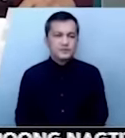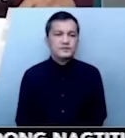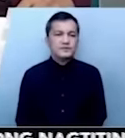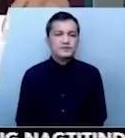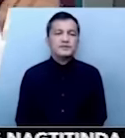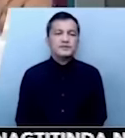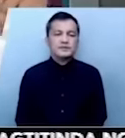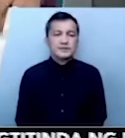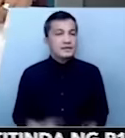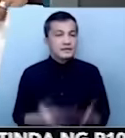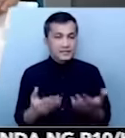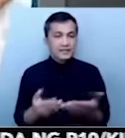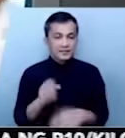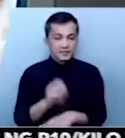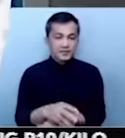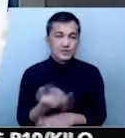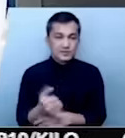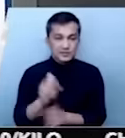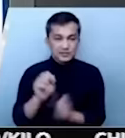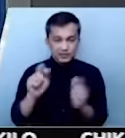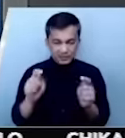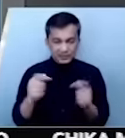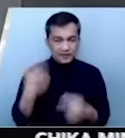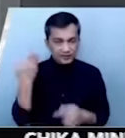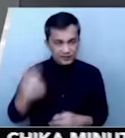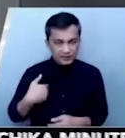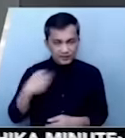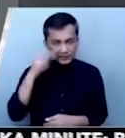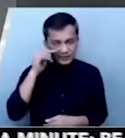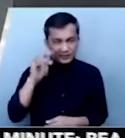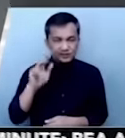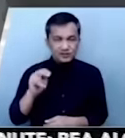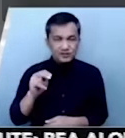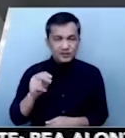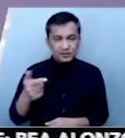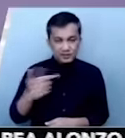And that's my chika this Saturday night. Ako po si Nelson Canlas. Pia, Ivan?